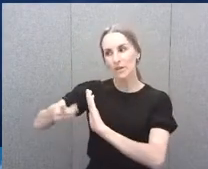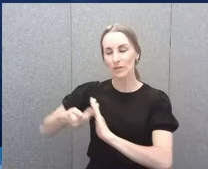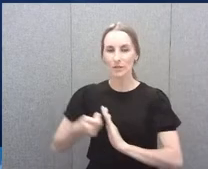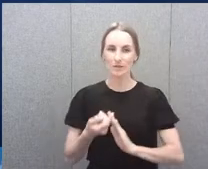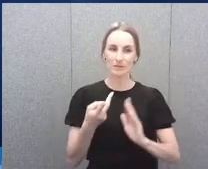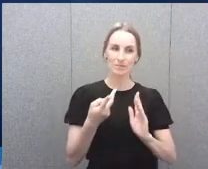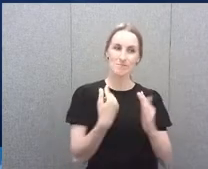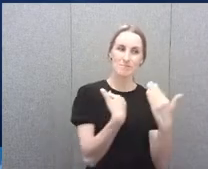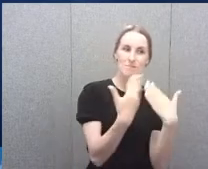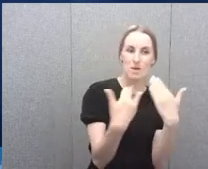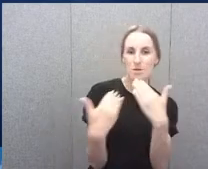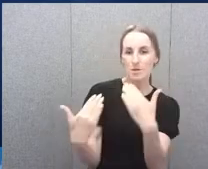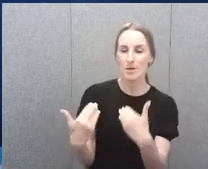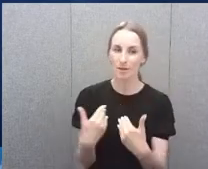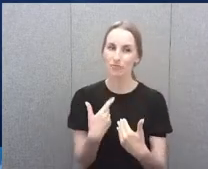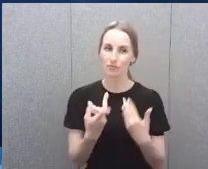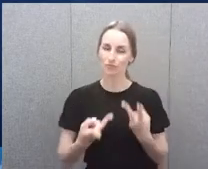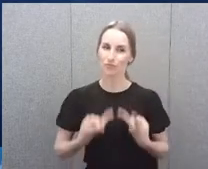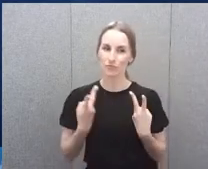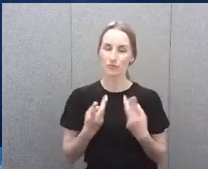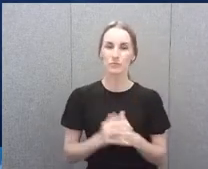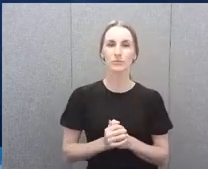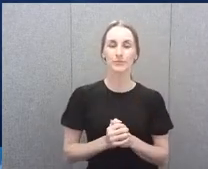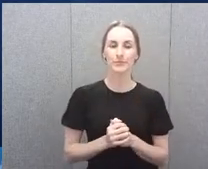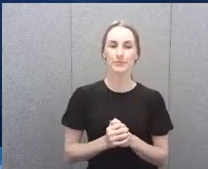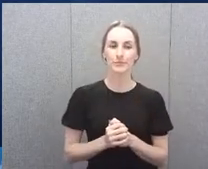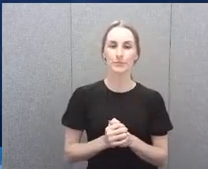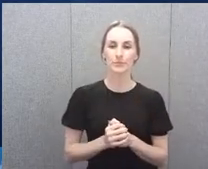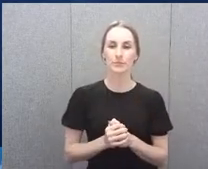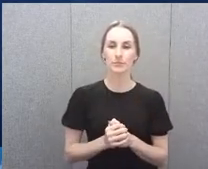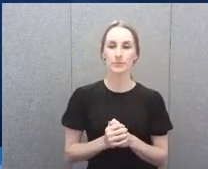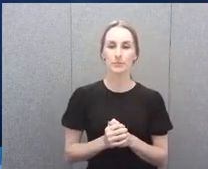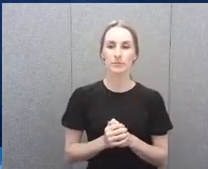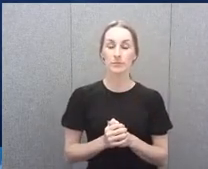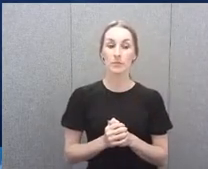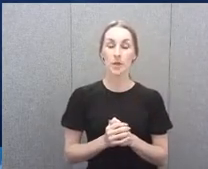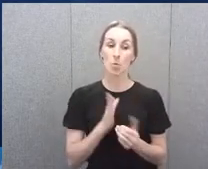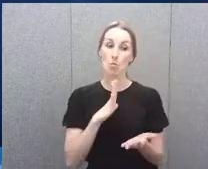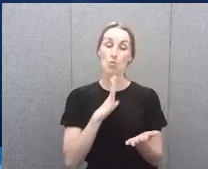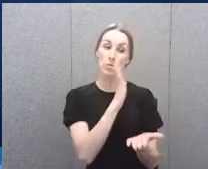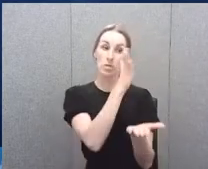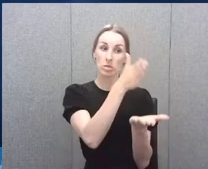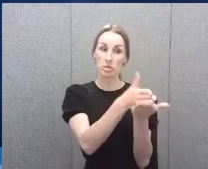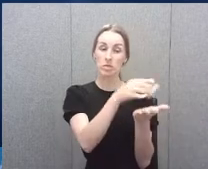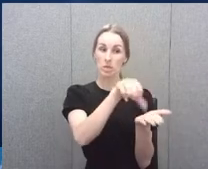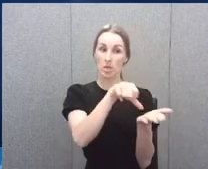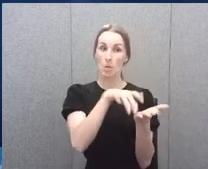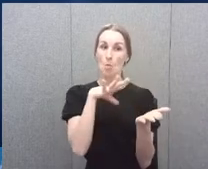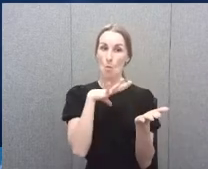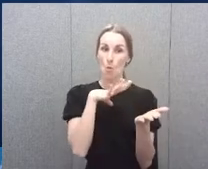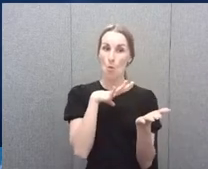Я рада тому, что вы меня пригласили, что мы можем общаться. Мне довелось напрямую